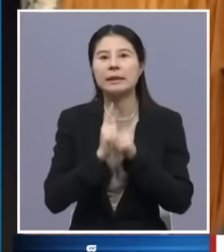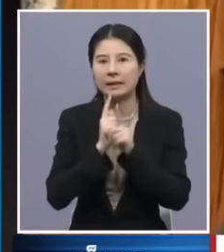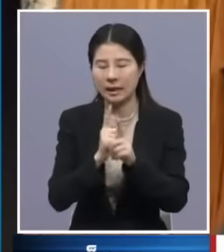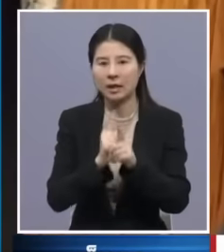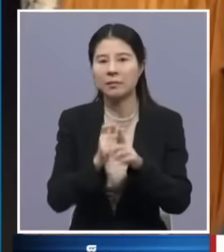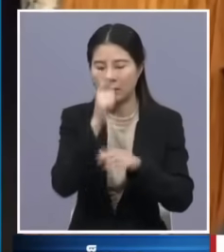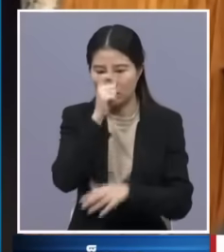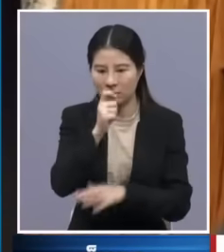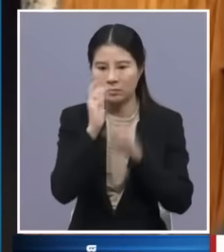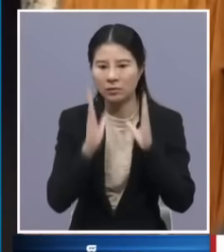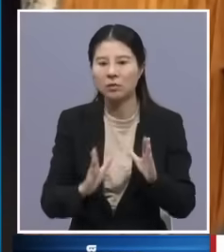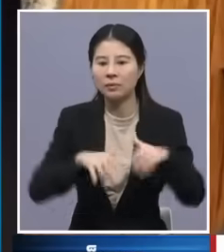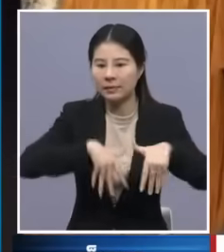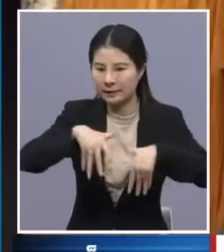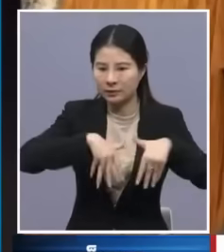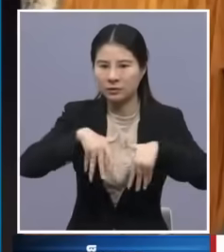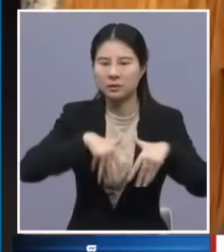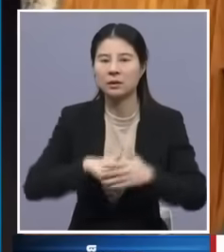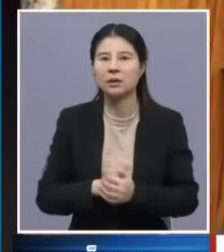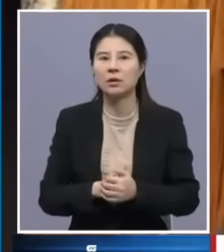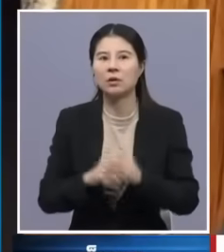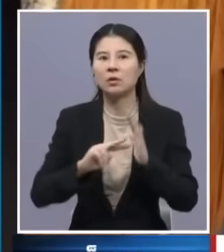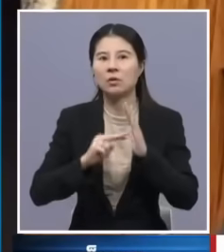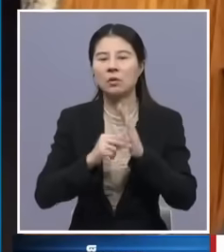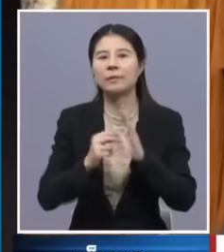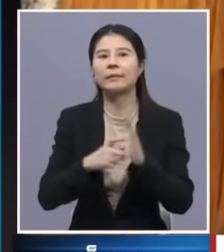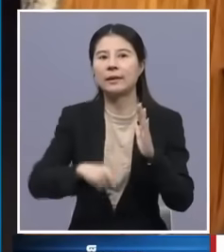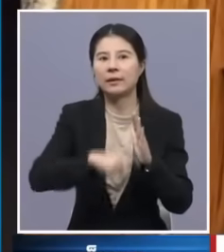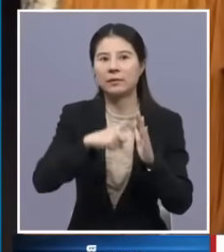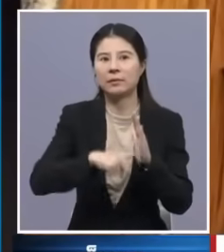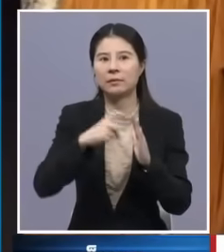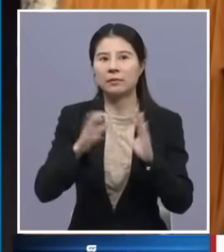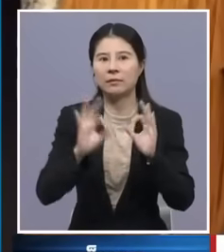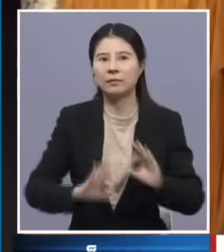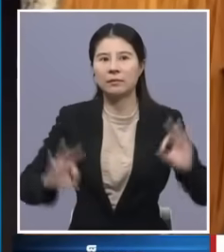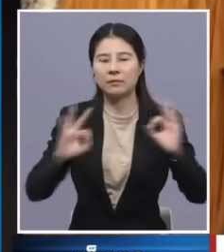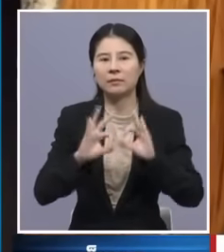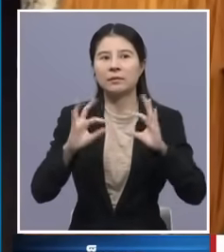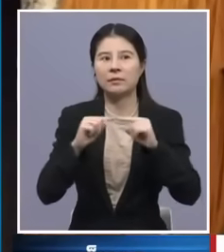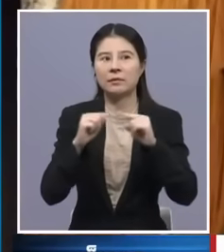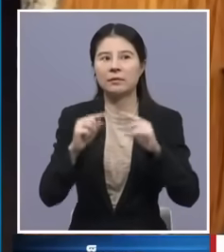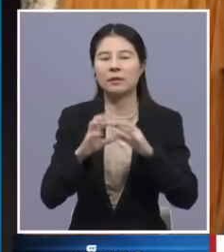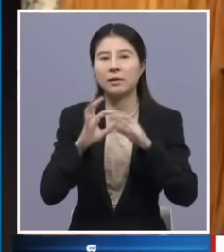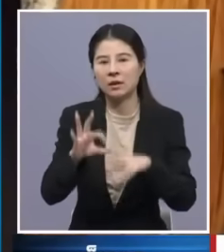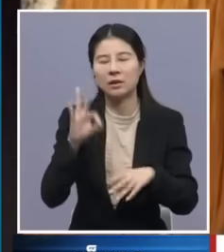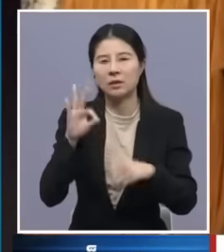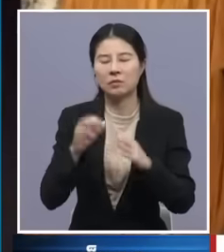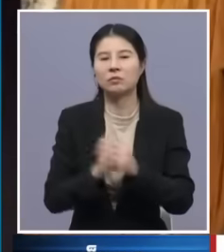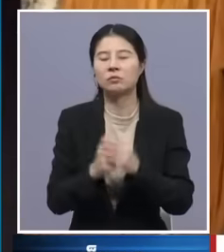ต่ก็คือการเคารพเสียงประชาชนและอันเนี้ยคือเหตุผลสำคัญว่าทำไมเดียถึงเลือก